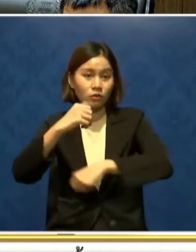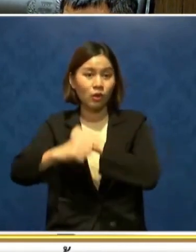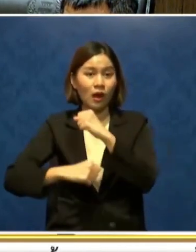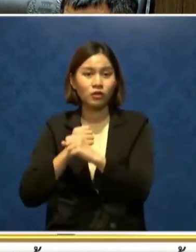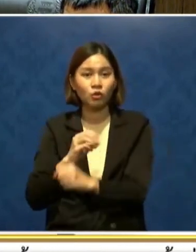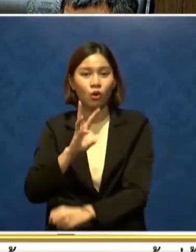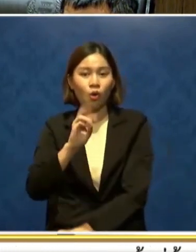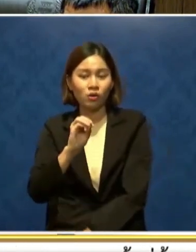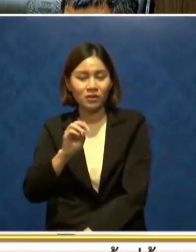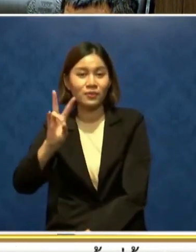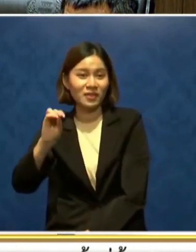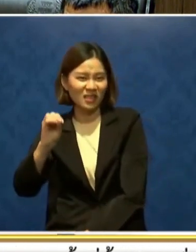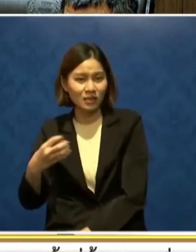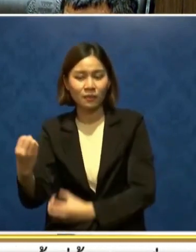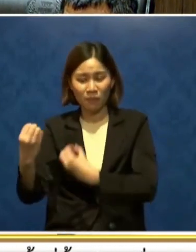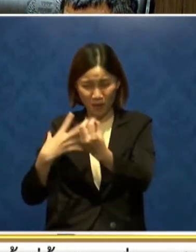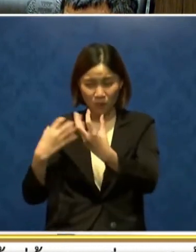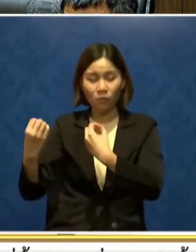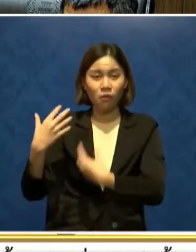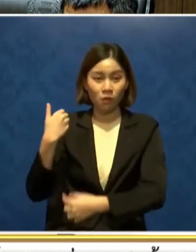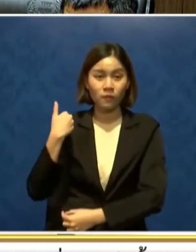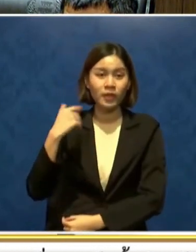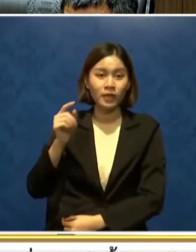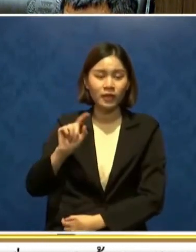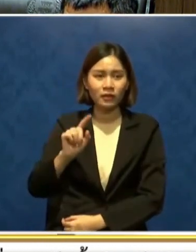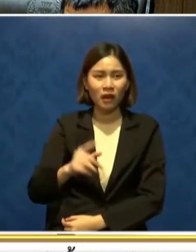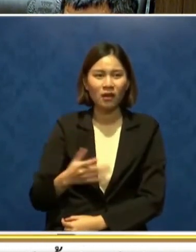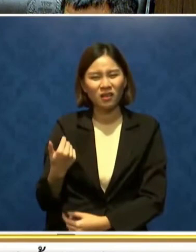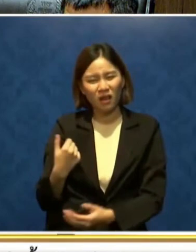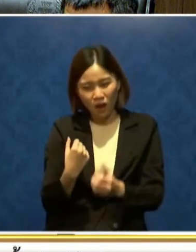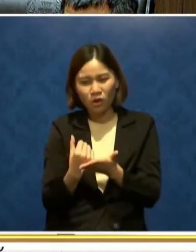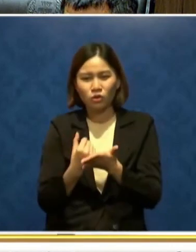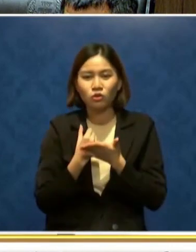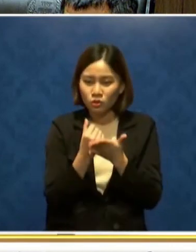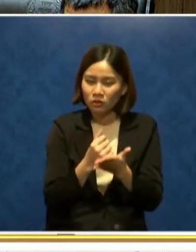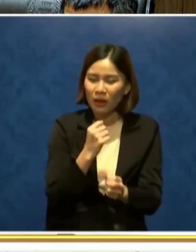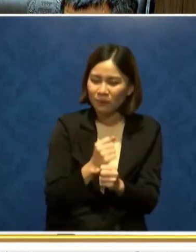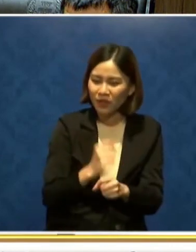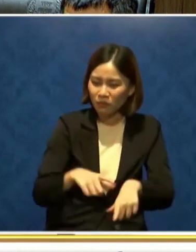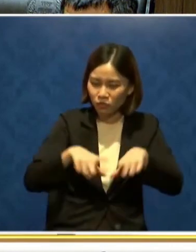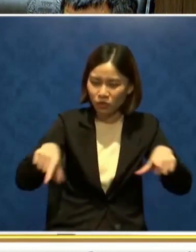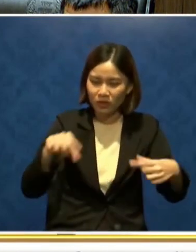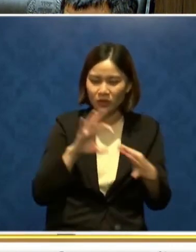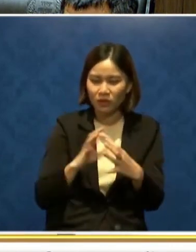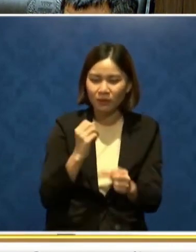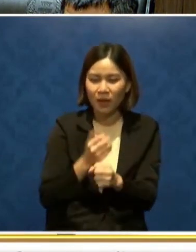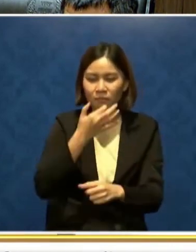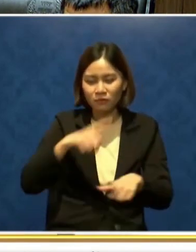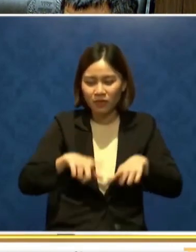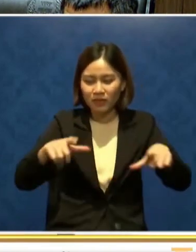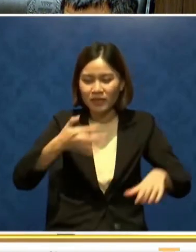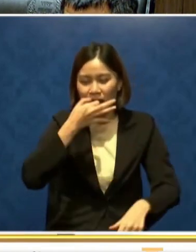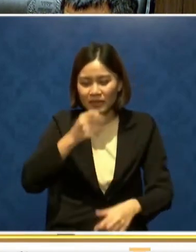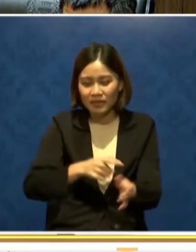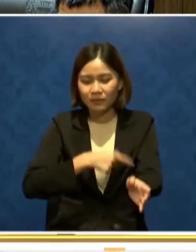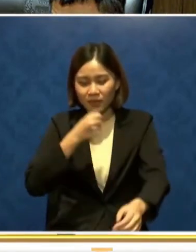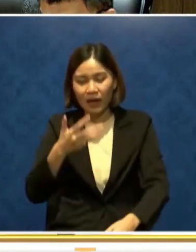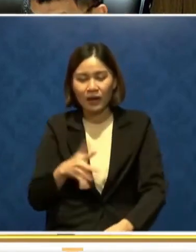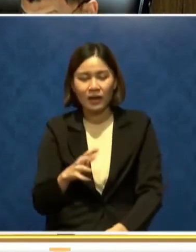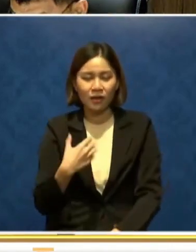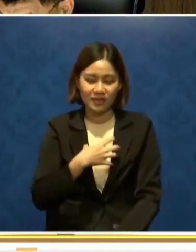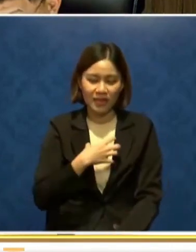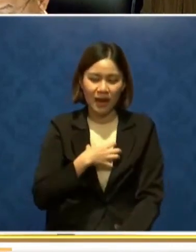6-70ปีมาร้องเรียนกับผมมาบอกผมว่าท่านดิ้นรนเรื่องที่ดินทำกินมานานพอสมควรนะครับดิ้นรนที่จะให้